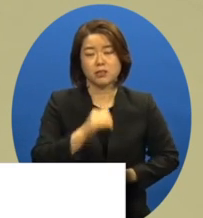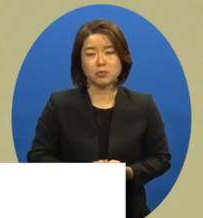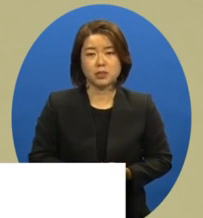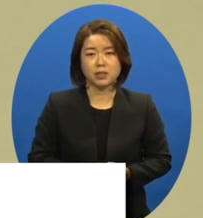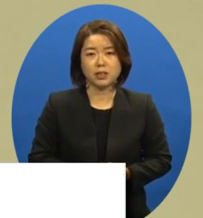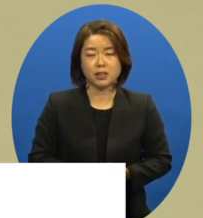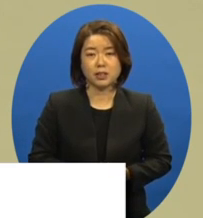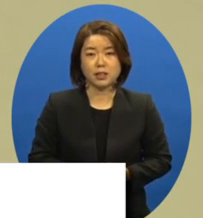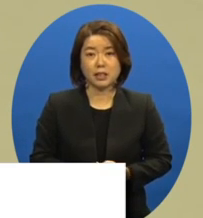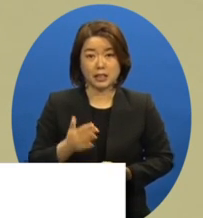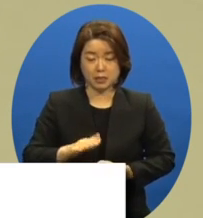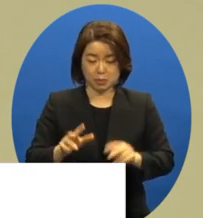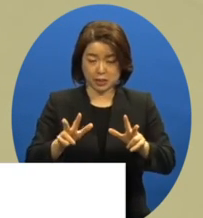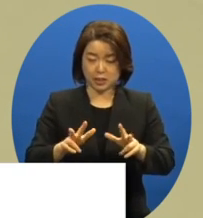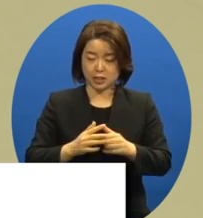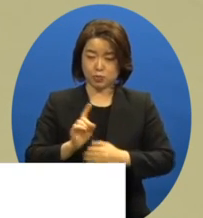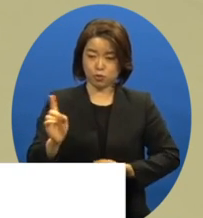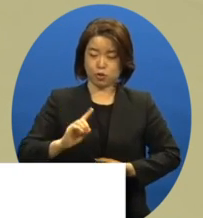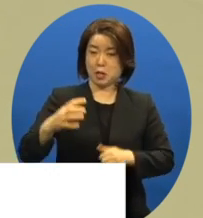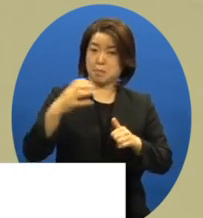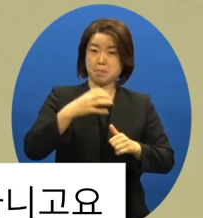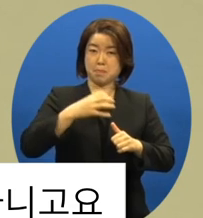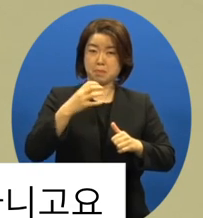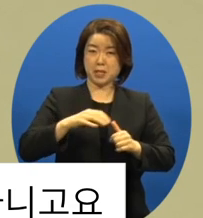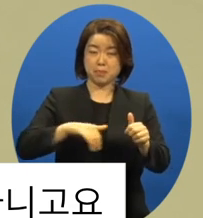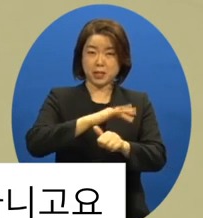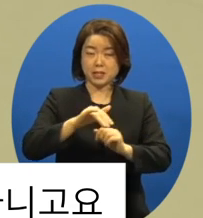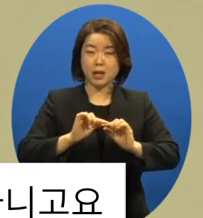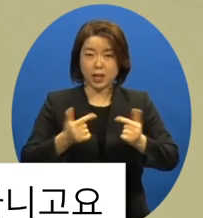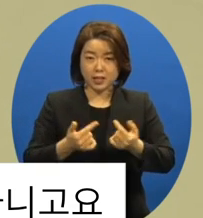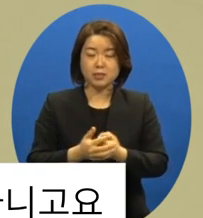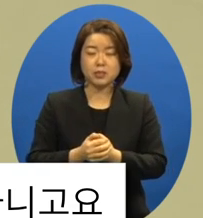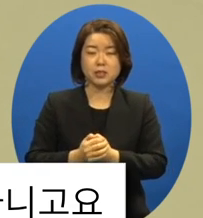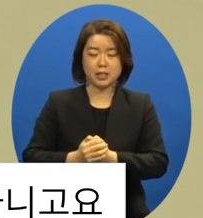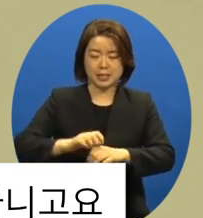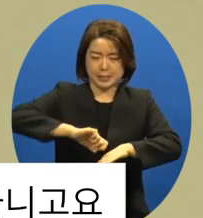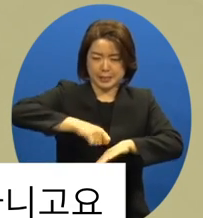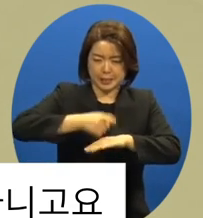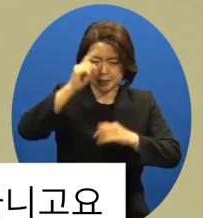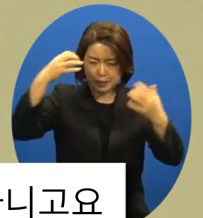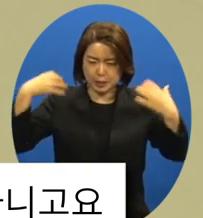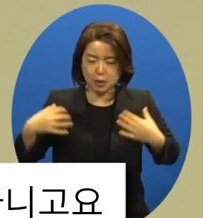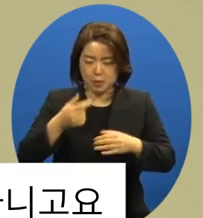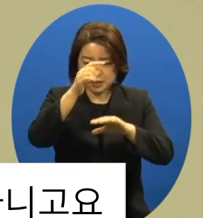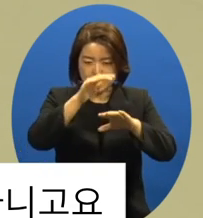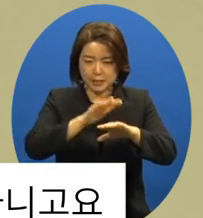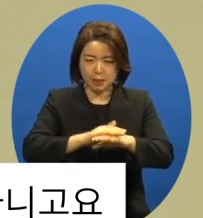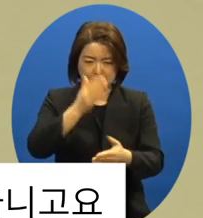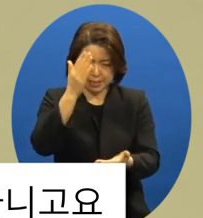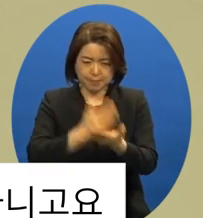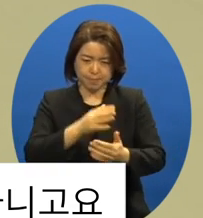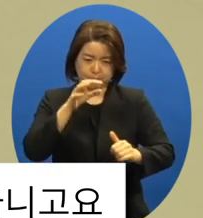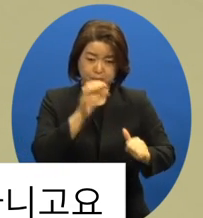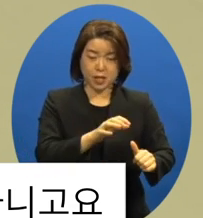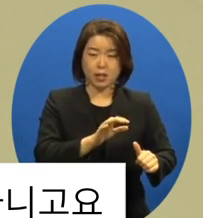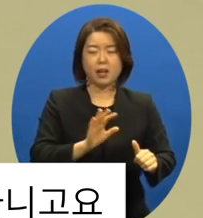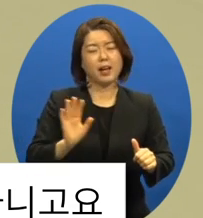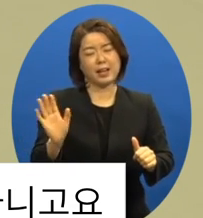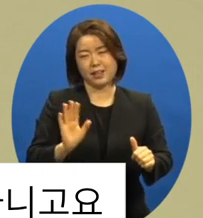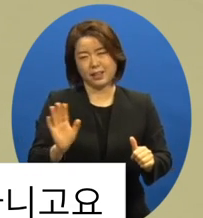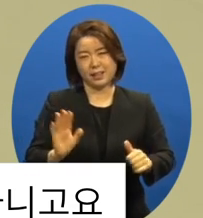지금은 무슨 핍박 상황은 아닙니다. 강제적으로 정부에서 예배를 드리지 못하게 하는 상황도